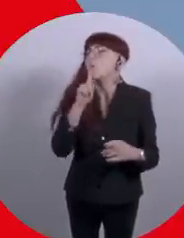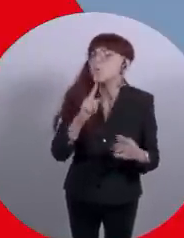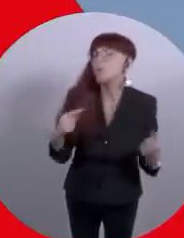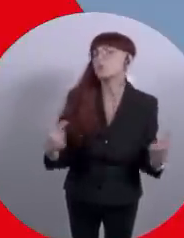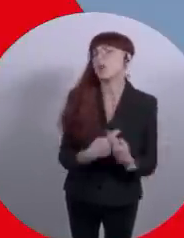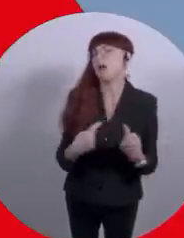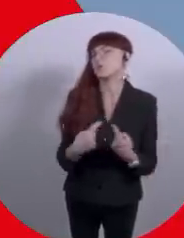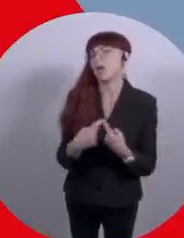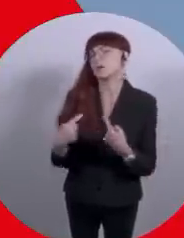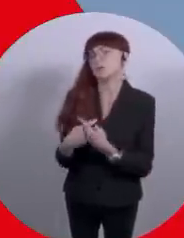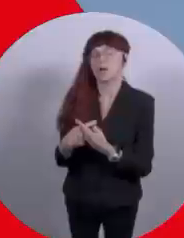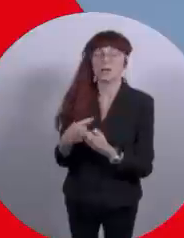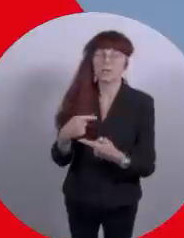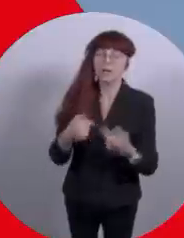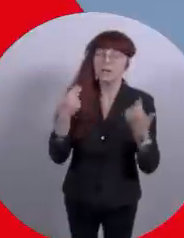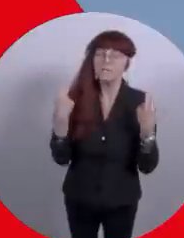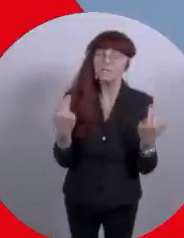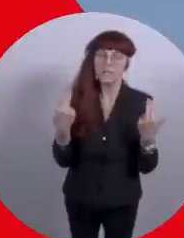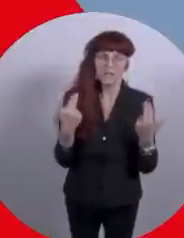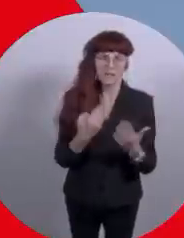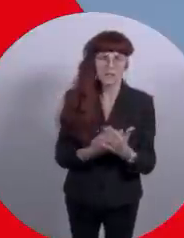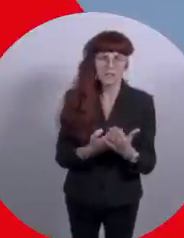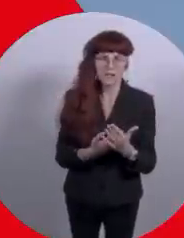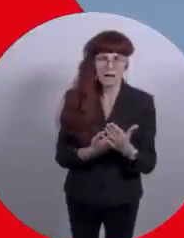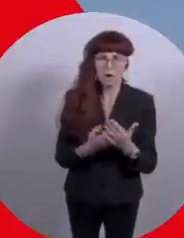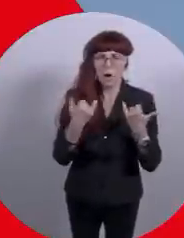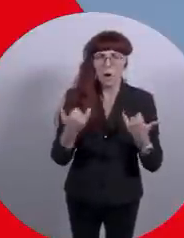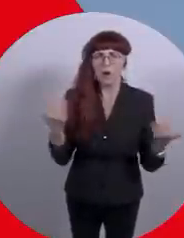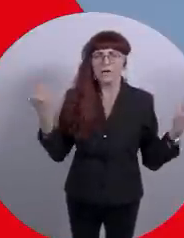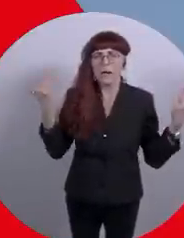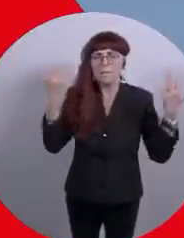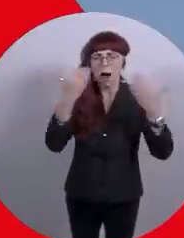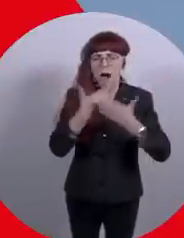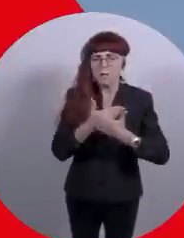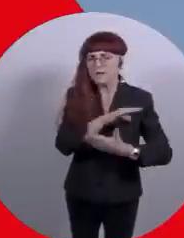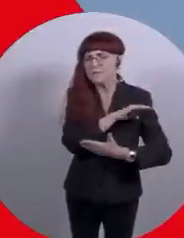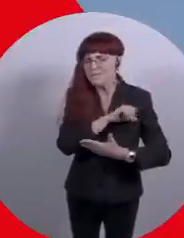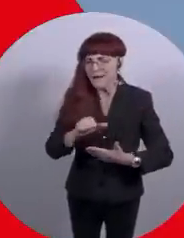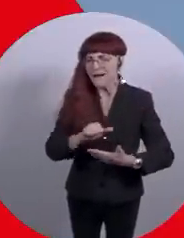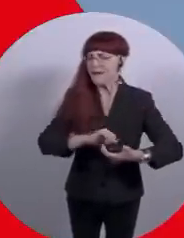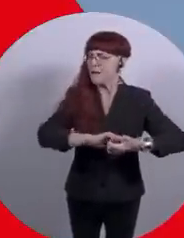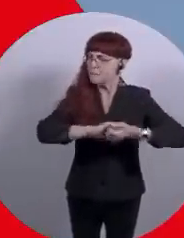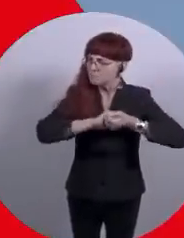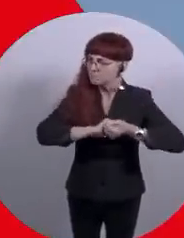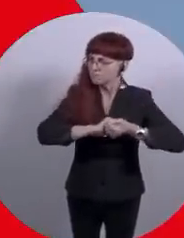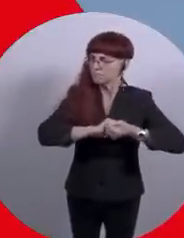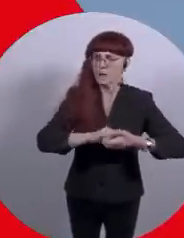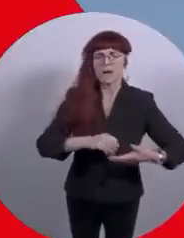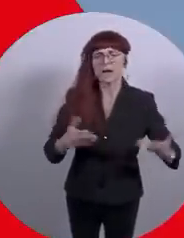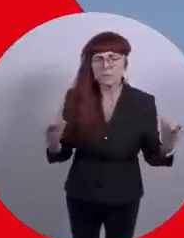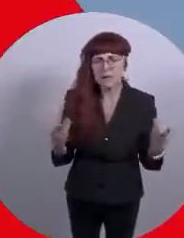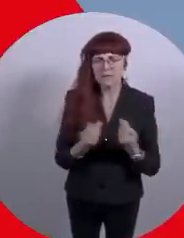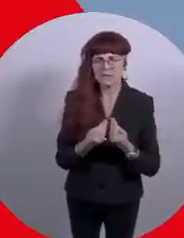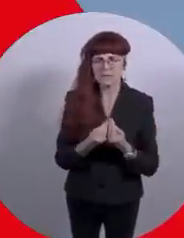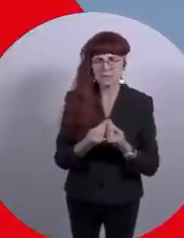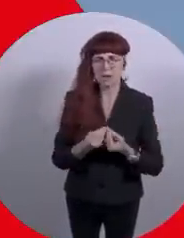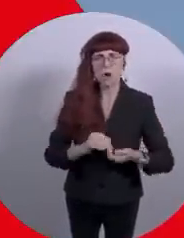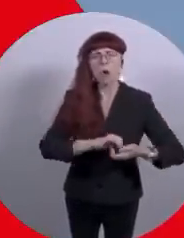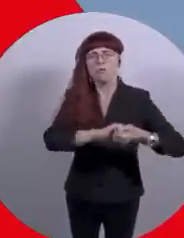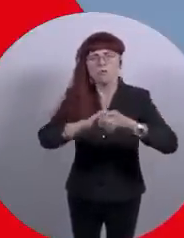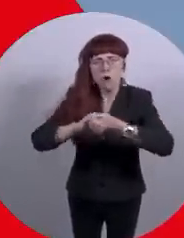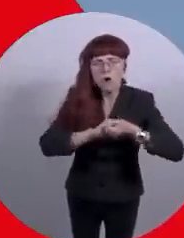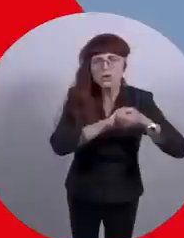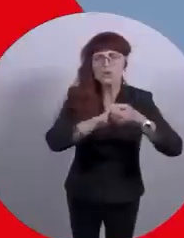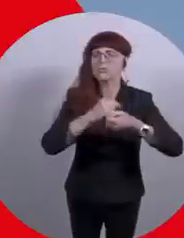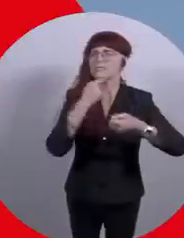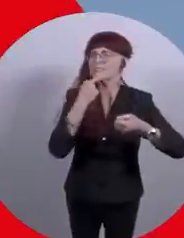dass wir am Abend rausgehen geschlossen sind und dass das Wort Freundschaft nicht nur bei der Begrüßung zählt